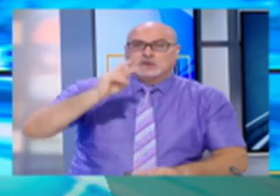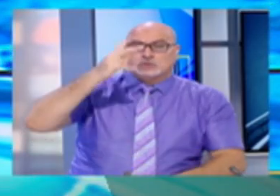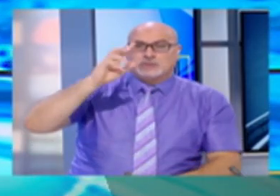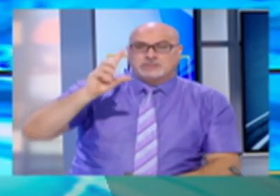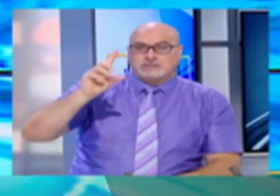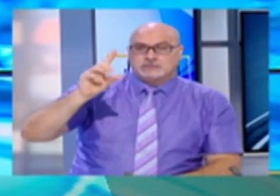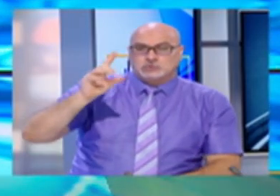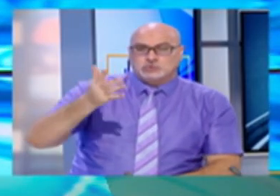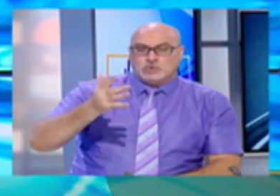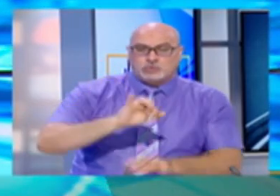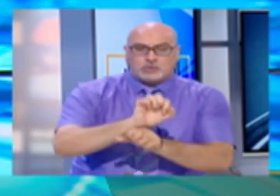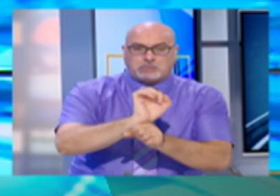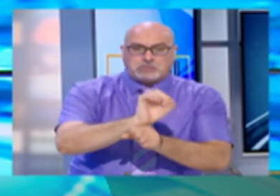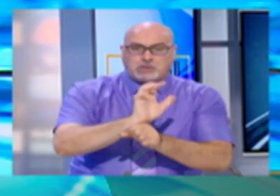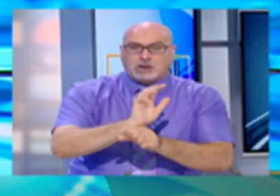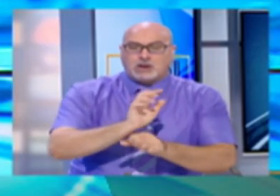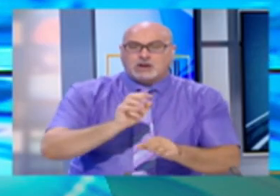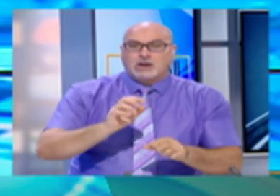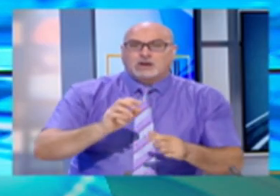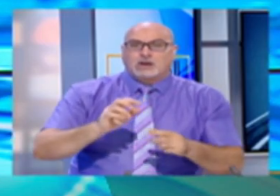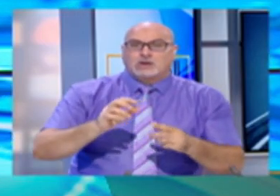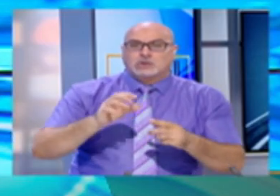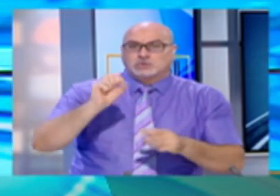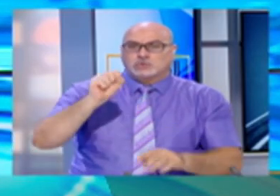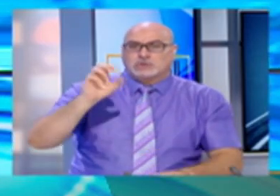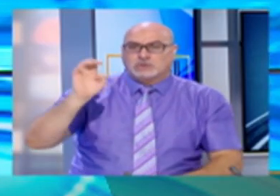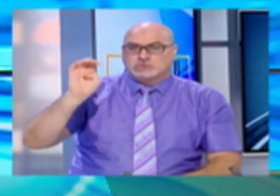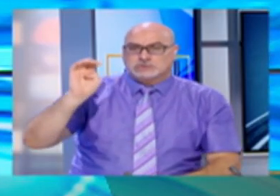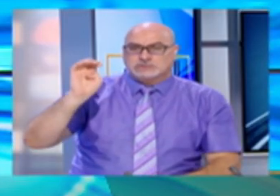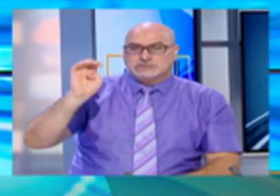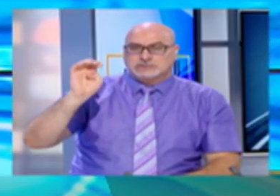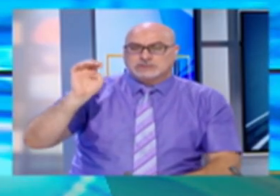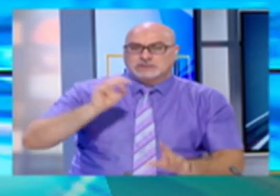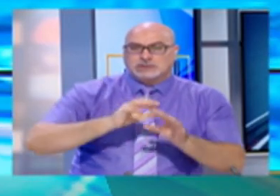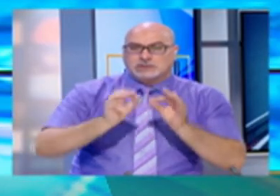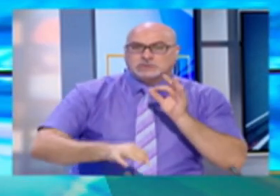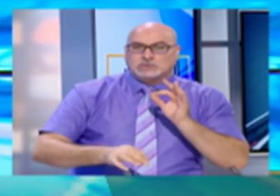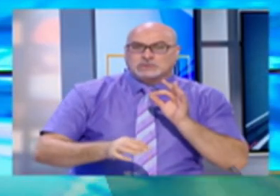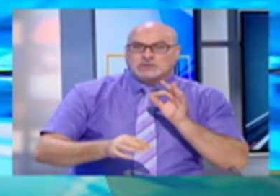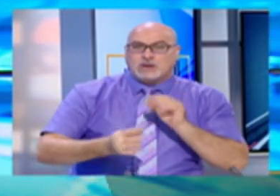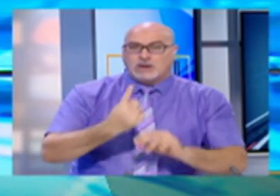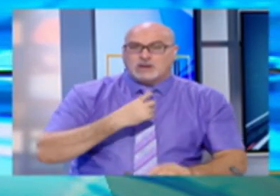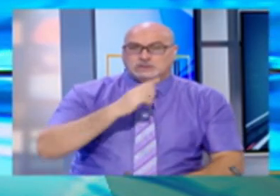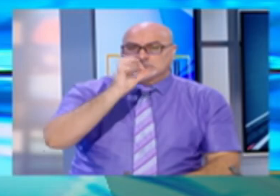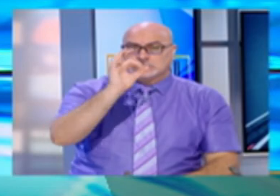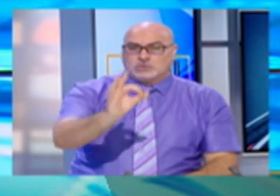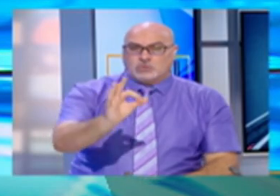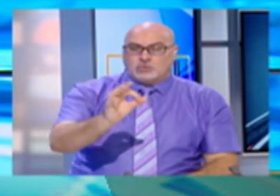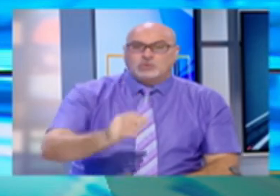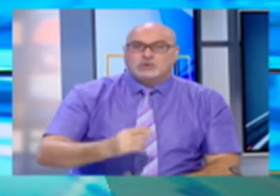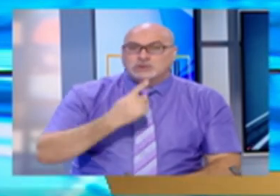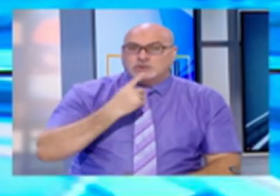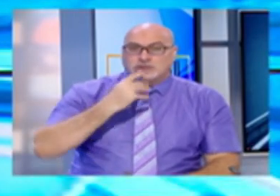الثانية بعد تغلبه على فريق وفاق صور الغزلان بنتيجة 0-0 ليكون